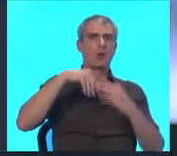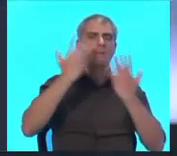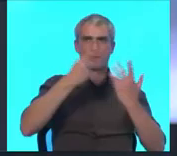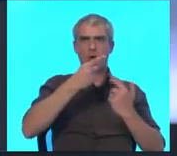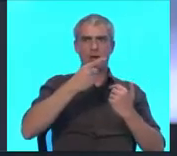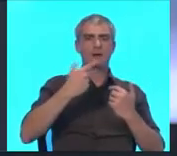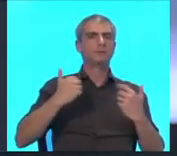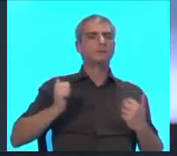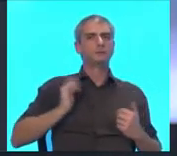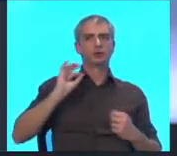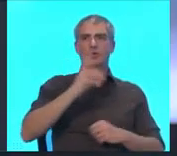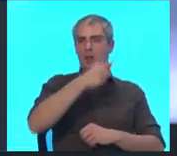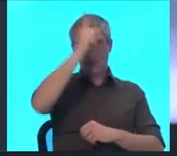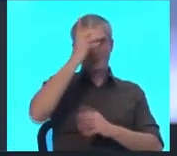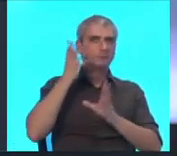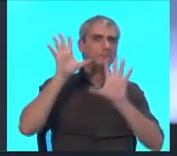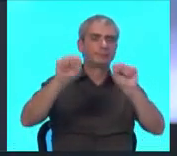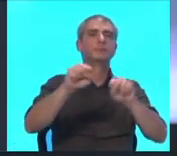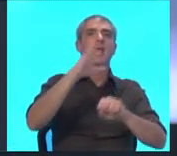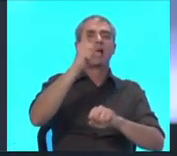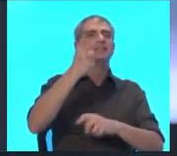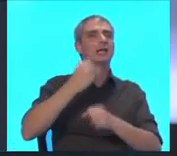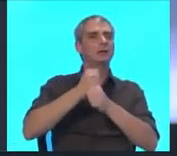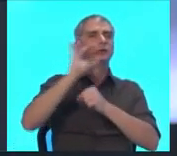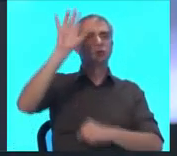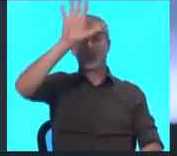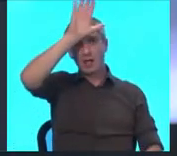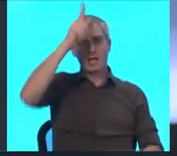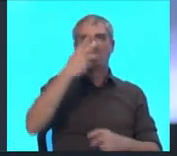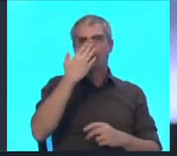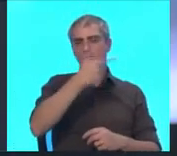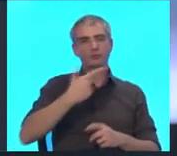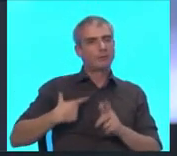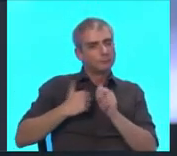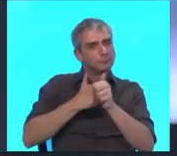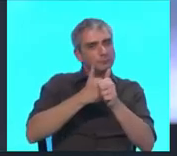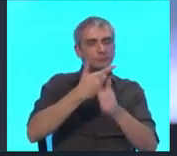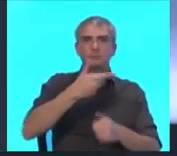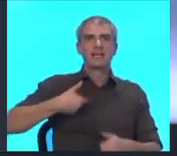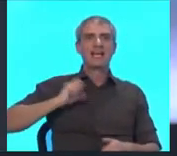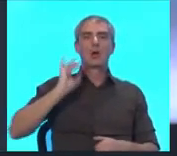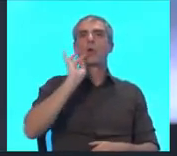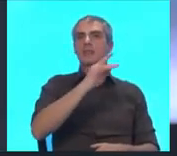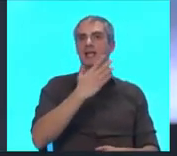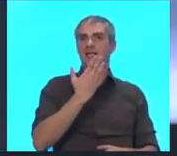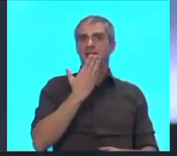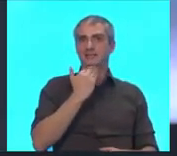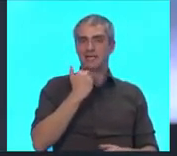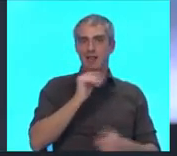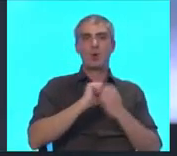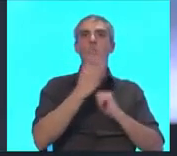ביטחון גרמנים על דירותיהם של 10 סוכנים איראנים בחשד שרגלו אחר מוסדות ואישים בגרמניה, ואולי גם אחרי מוסדות